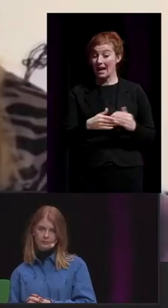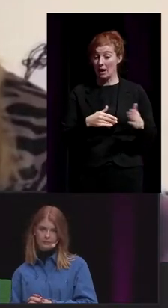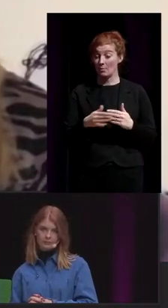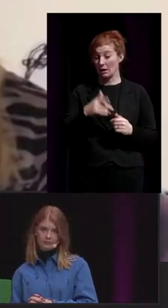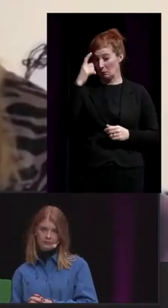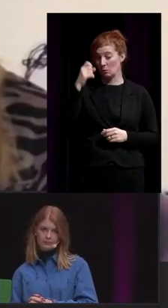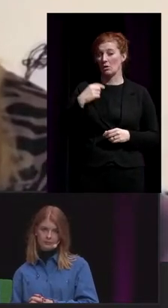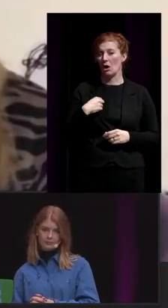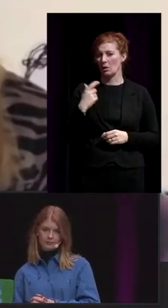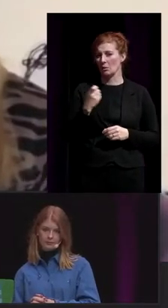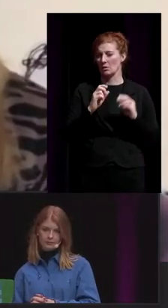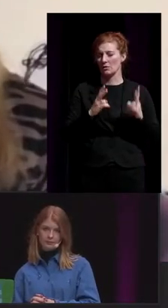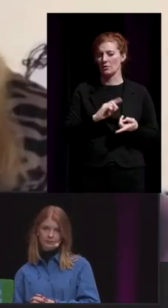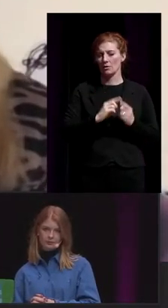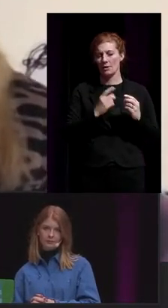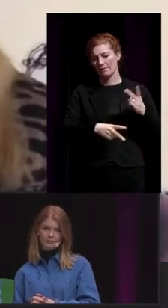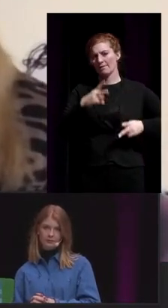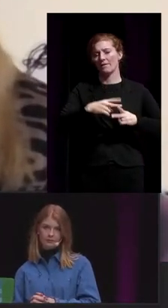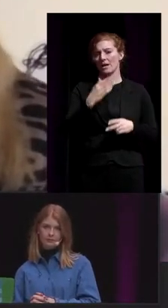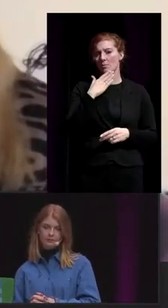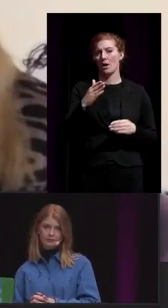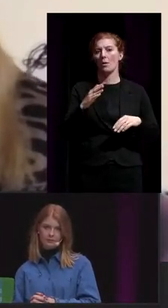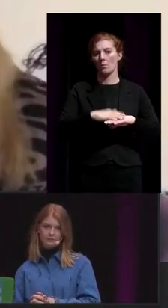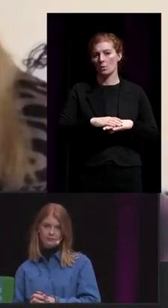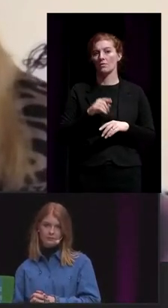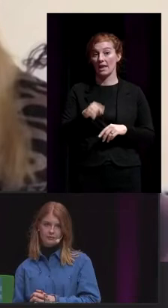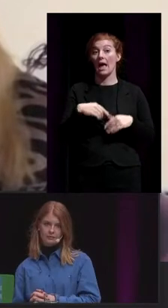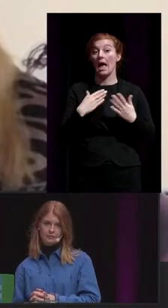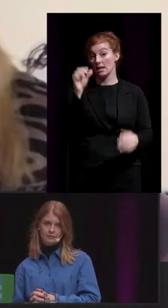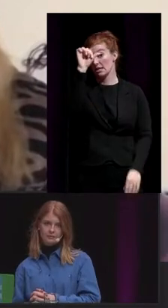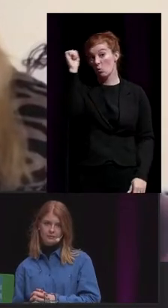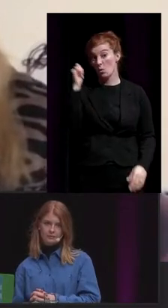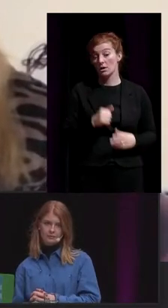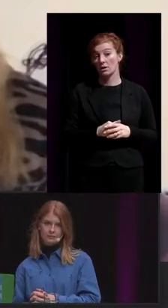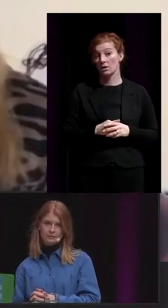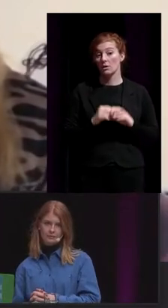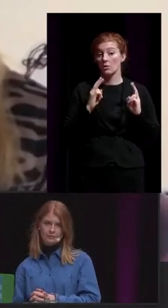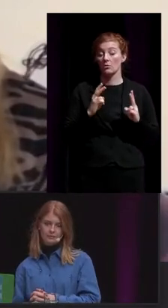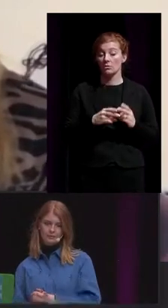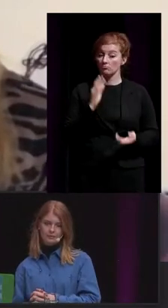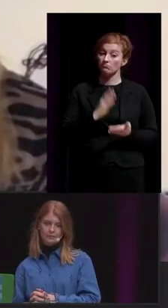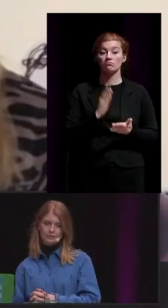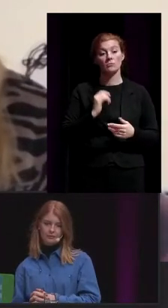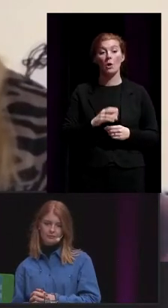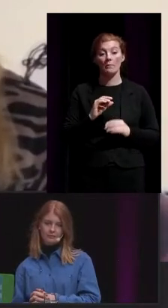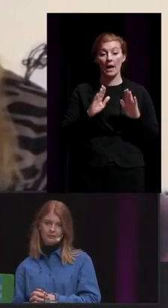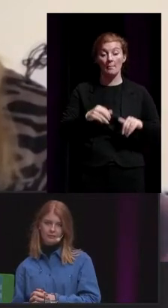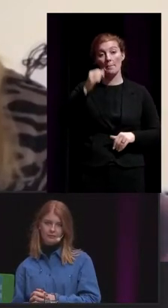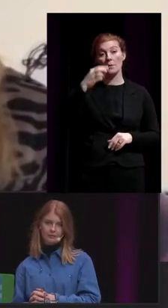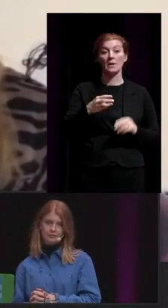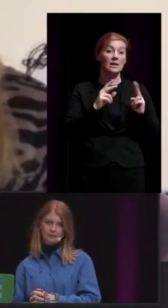något som vi behöver skärpa och bli ännu bättre. För det är svårt. Och också stå för. Nu prioriterar vi